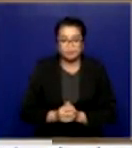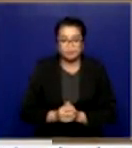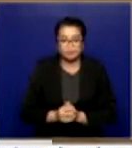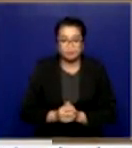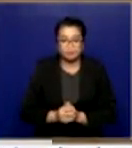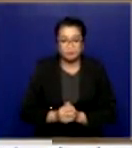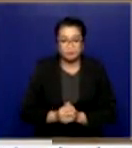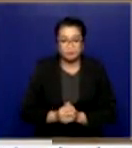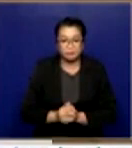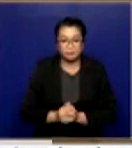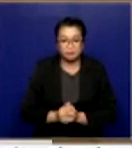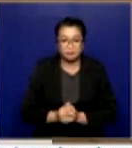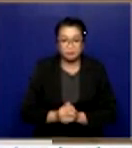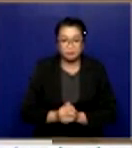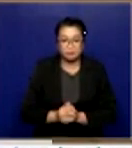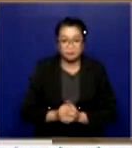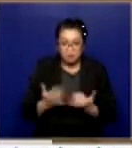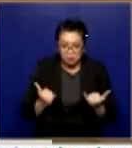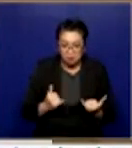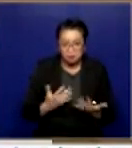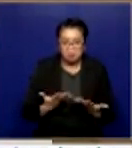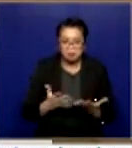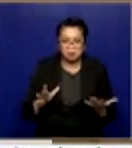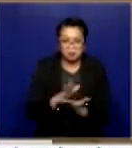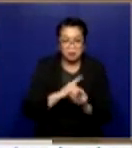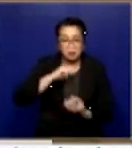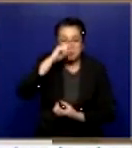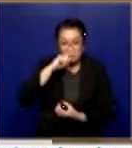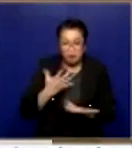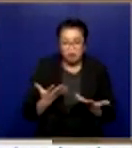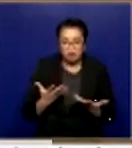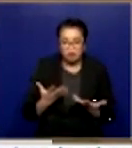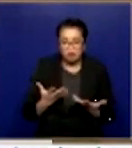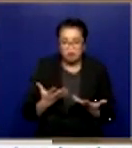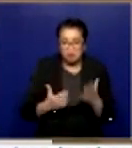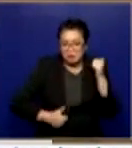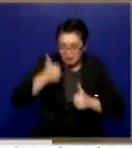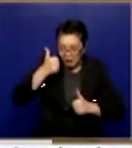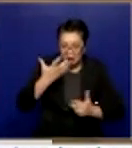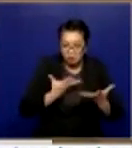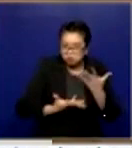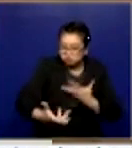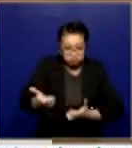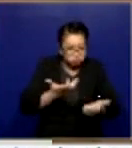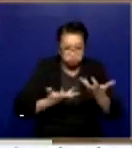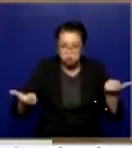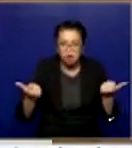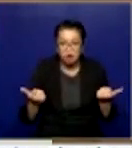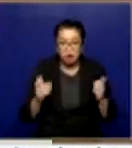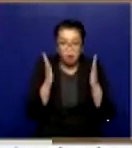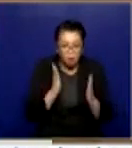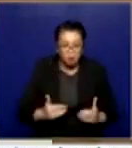ท่ามกลางซากปรักหักพังของบ้านเมืองและคุ้มค่ากับไหมครับคุ้มค่ากันให้ผมถาม